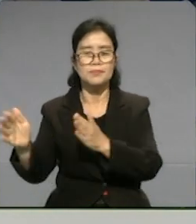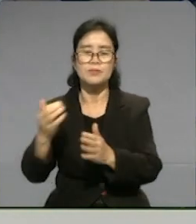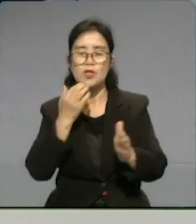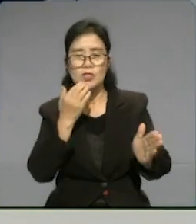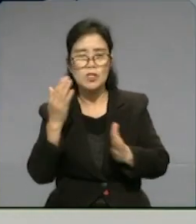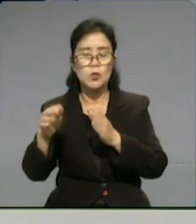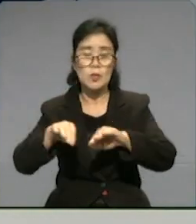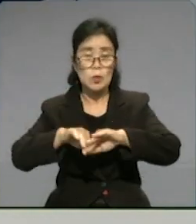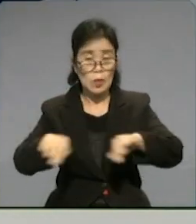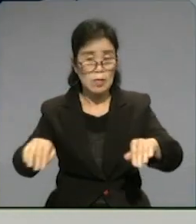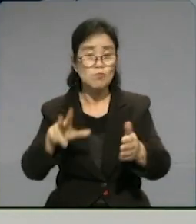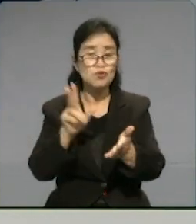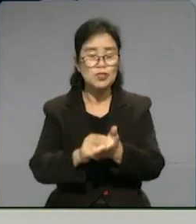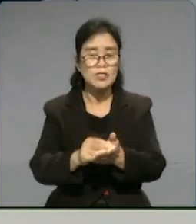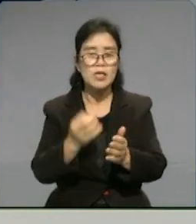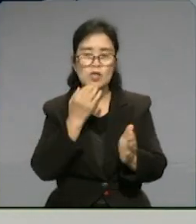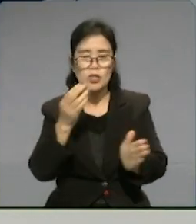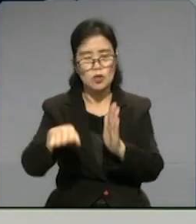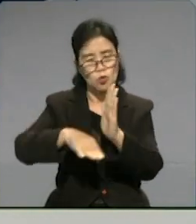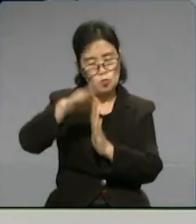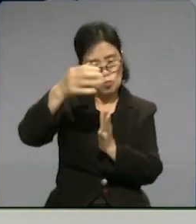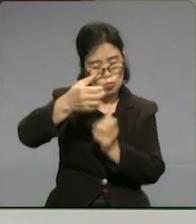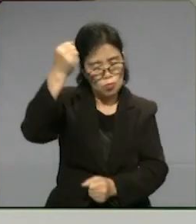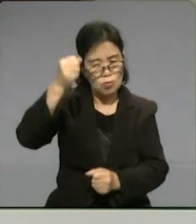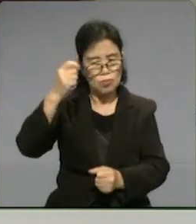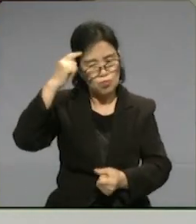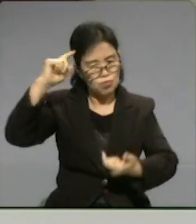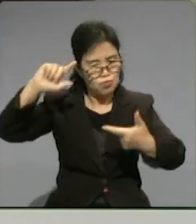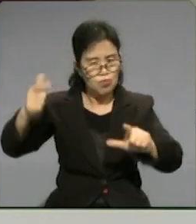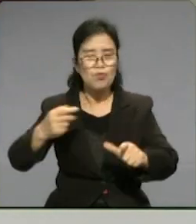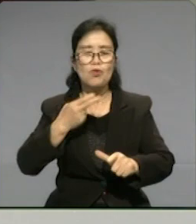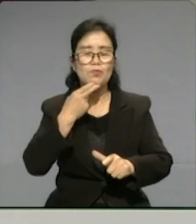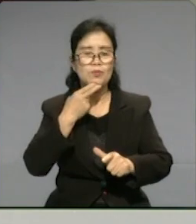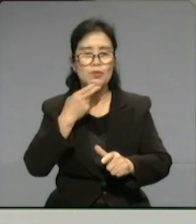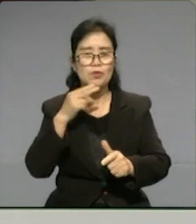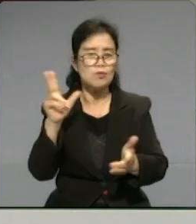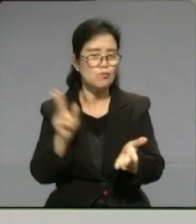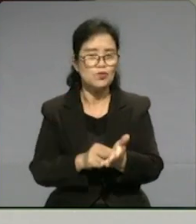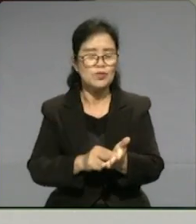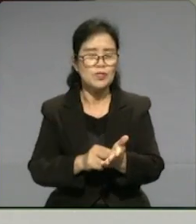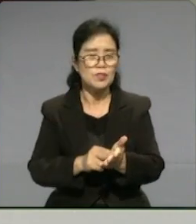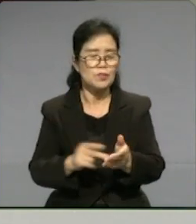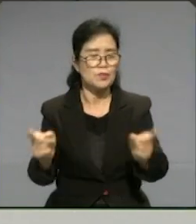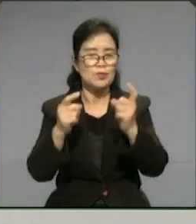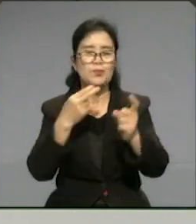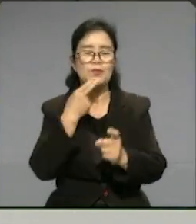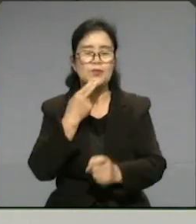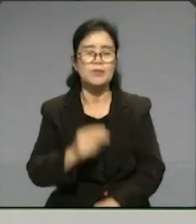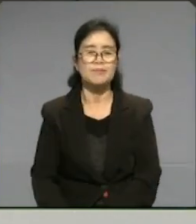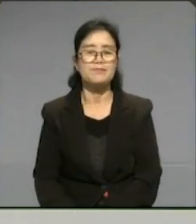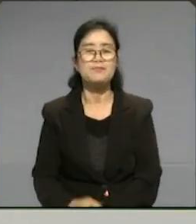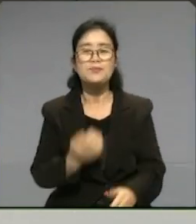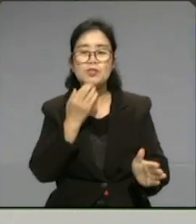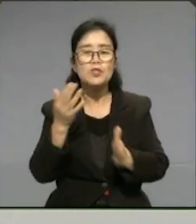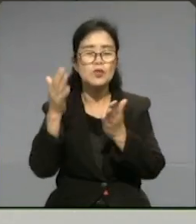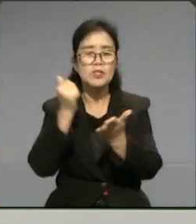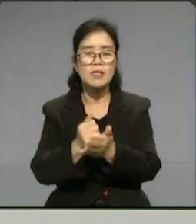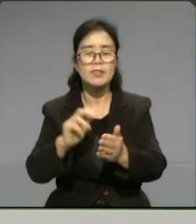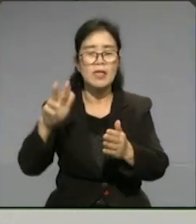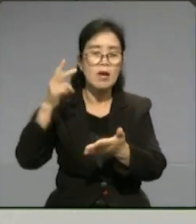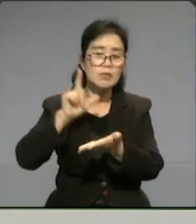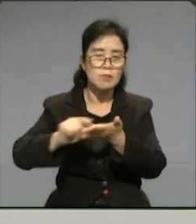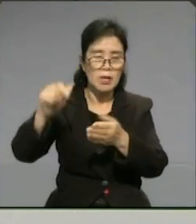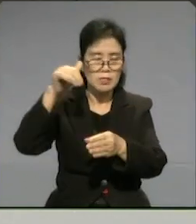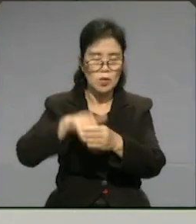경기도의 또 다른 현안인 분도는 예상과 달리 별다른 이견이 없어 쟁점이 되지 않았습니다. 김동연 지사는 다음